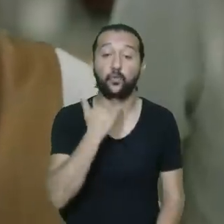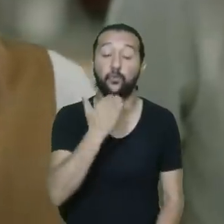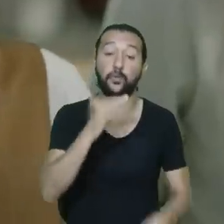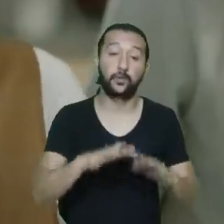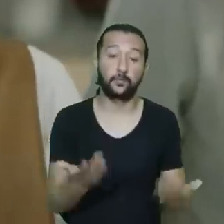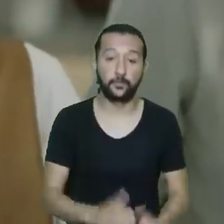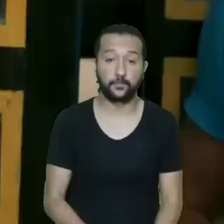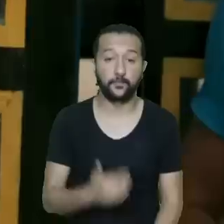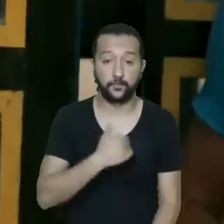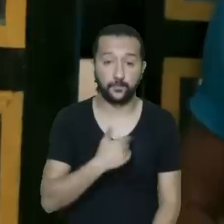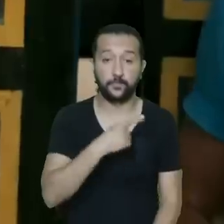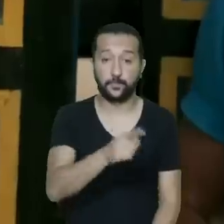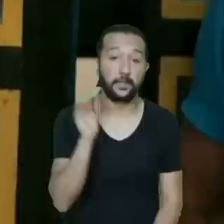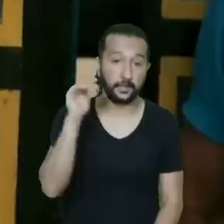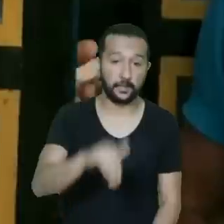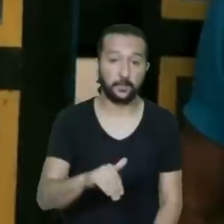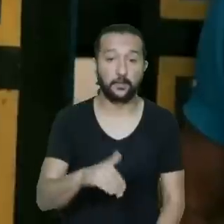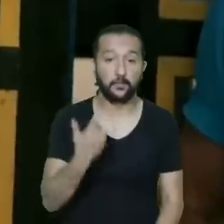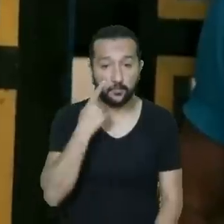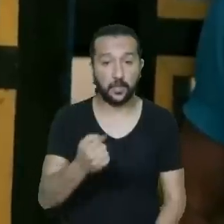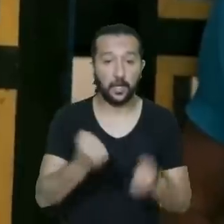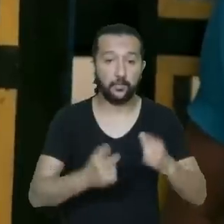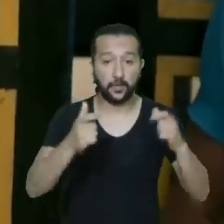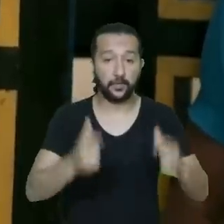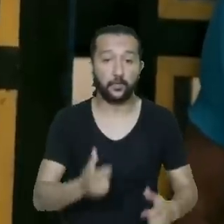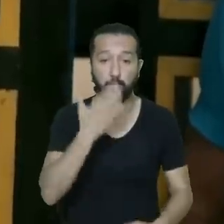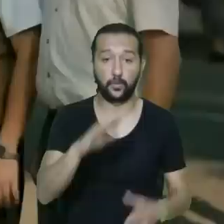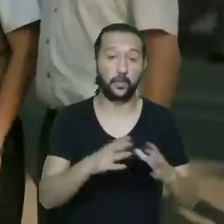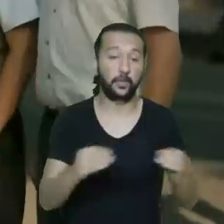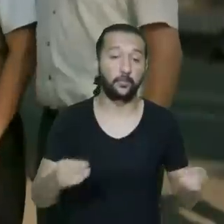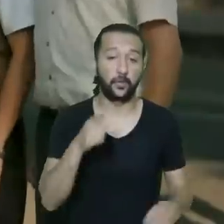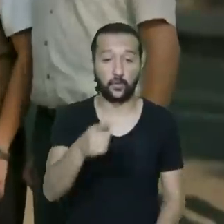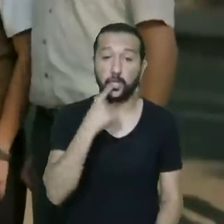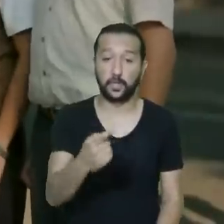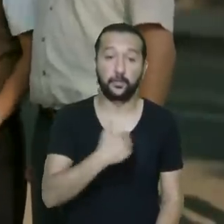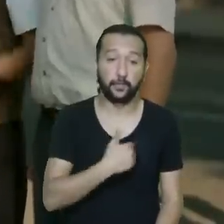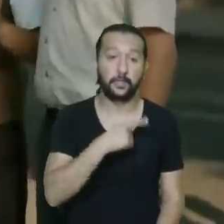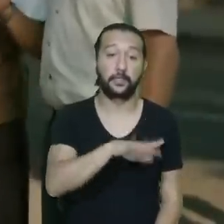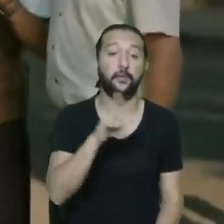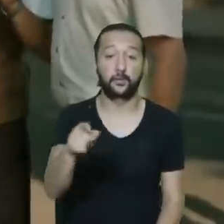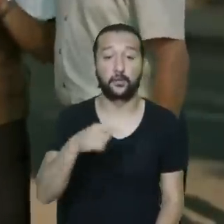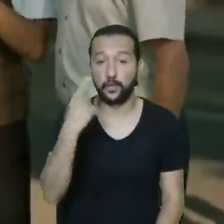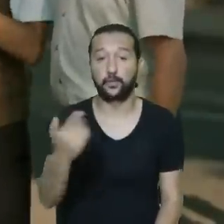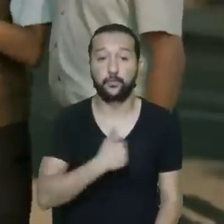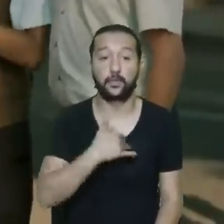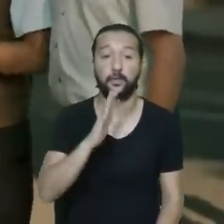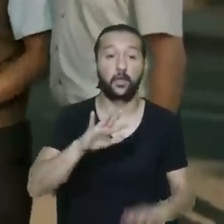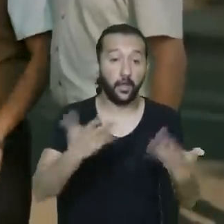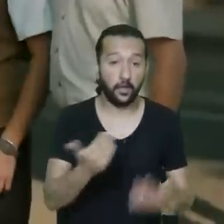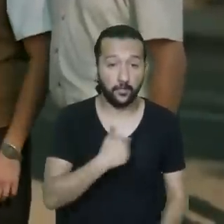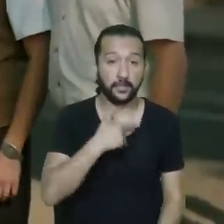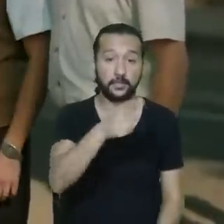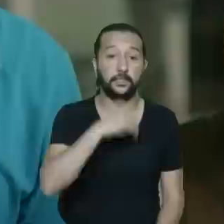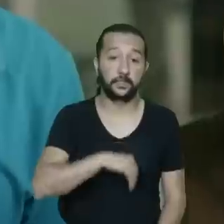söylemiyoruz ama biz bir geldik, ana arabanın yerinde yerler esiyor. O dedi bende değil. Öbürküsü dedi, aa